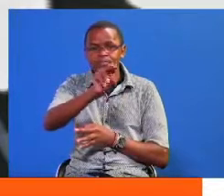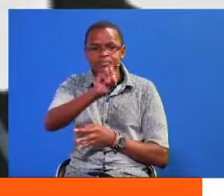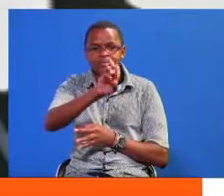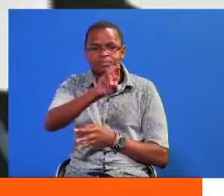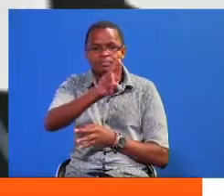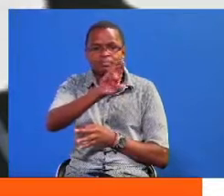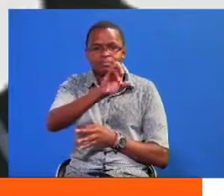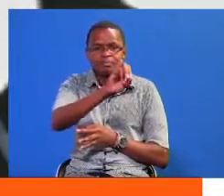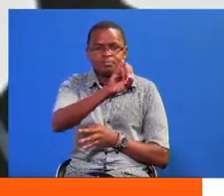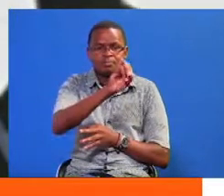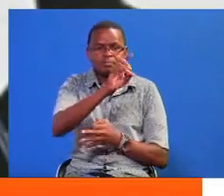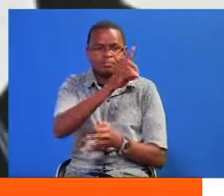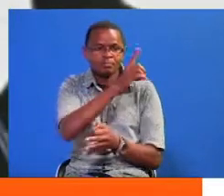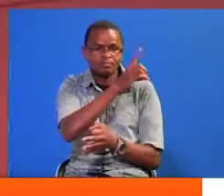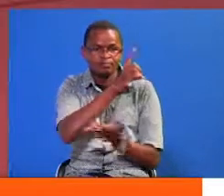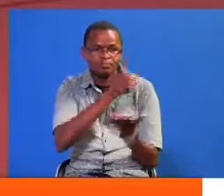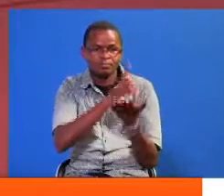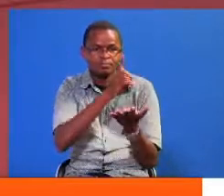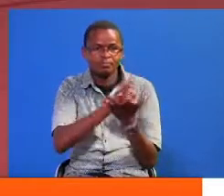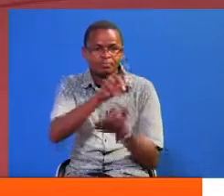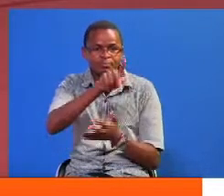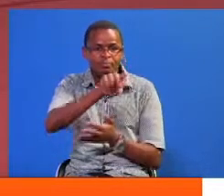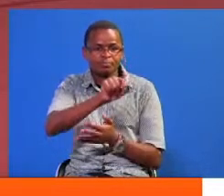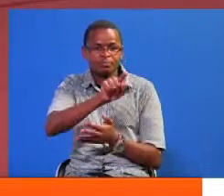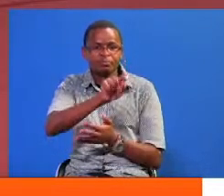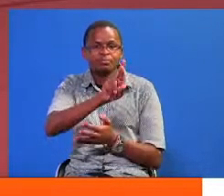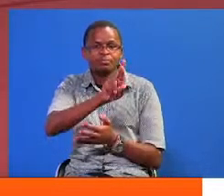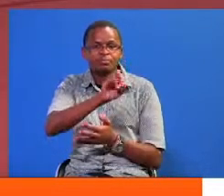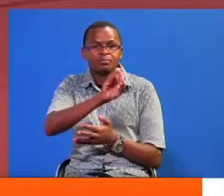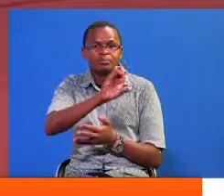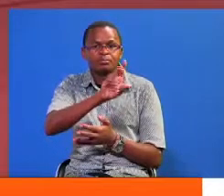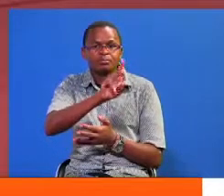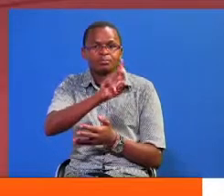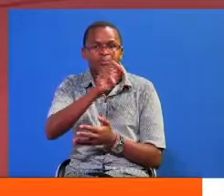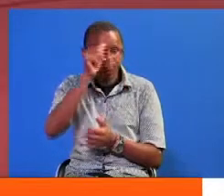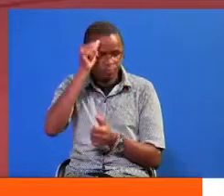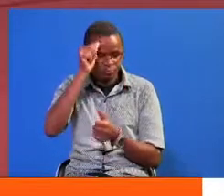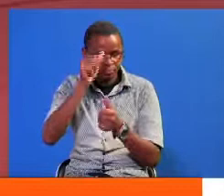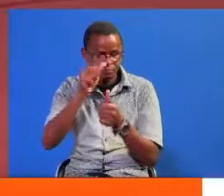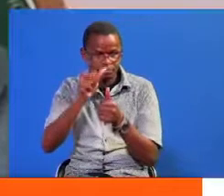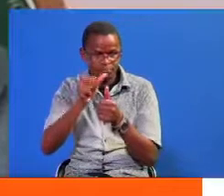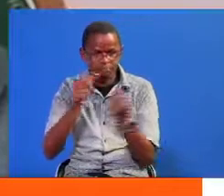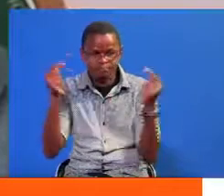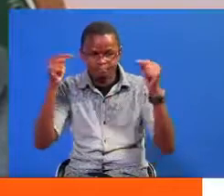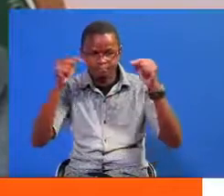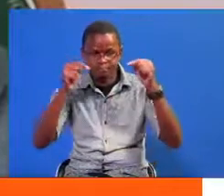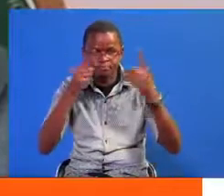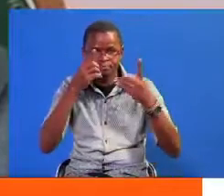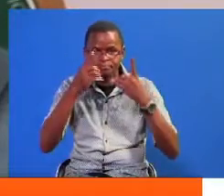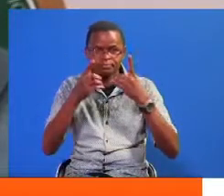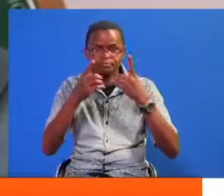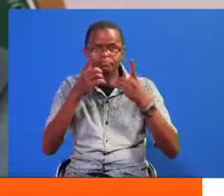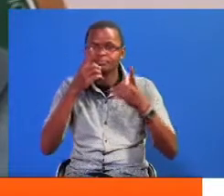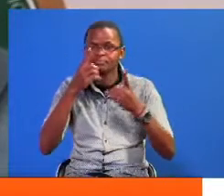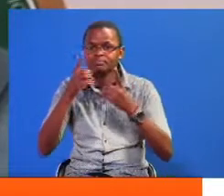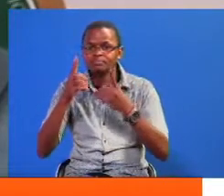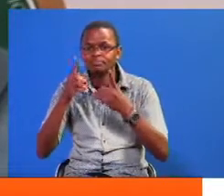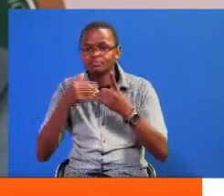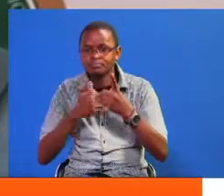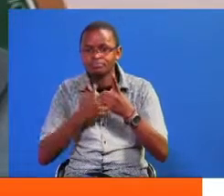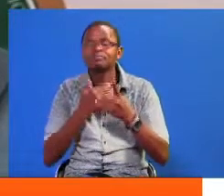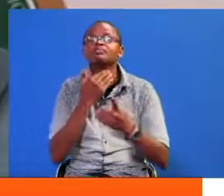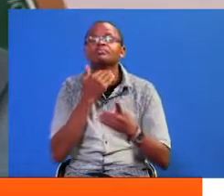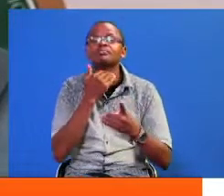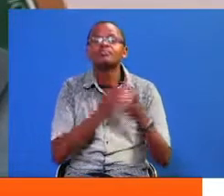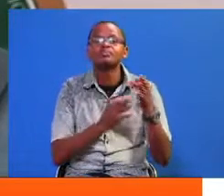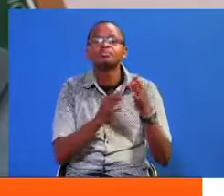na mwenzake Daktari Nyaberi Patrick. Jaji Nduma anakumbukwa kwa kuhudhuria mahojiano kama haya akiwa na azma ya